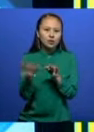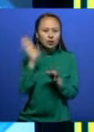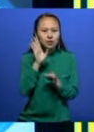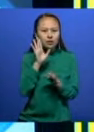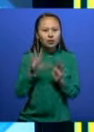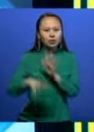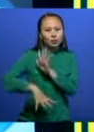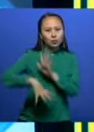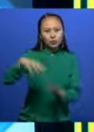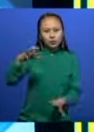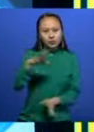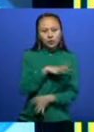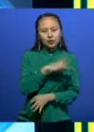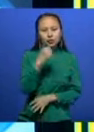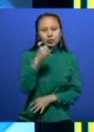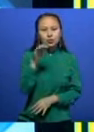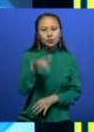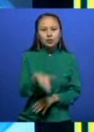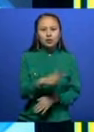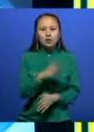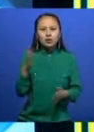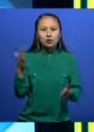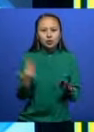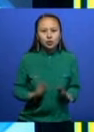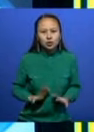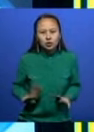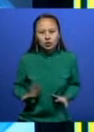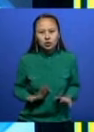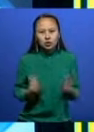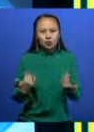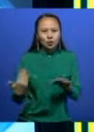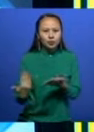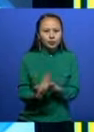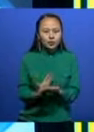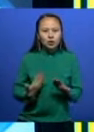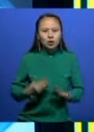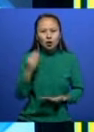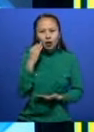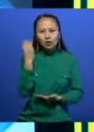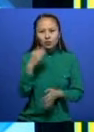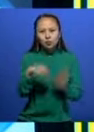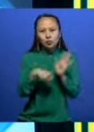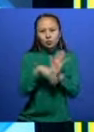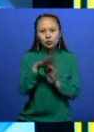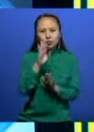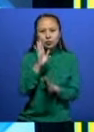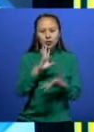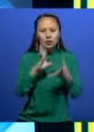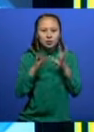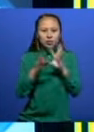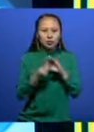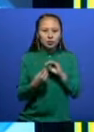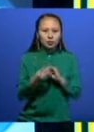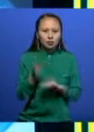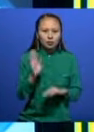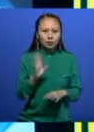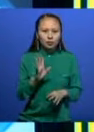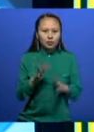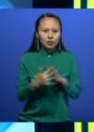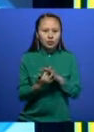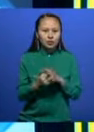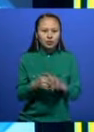құбыры тартылған қаланың іргесінде тұратын 100 мыңнан аса тұрғынның ендігі жерде өмір сүру сапасы артады. Әлеуметтік жағдай жақсарады. Бұл